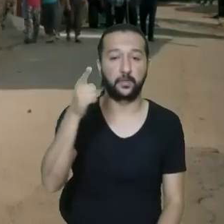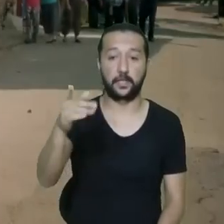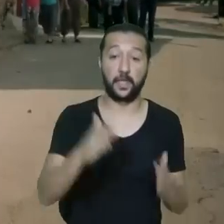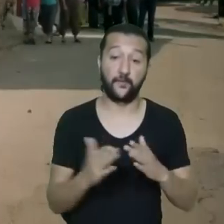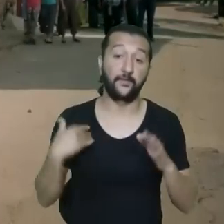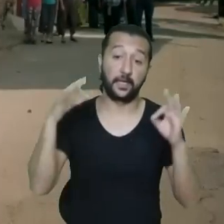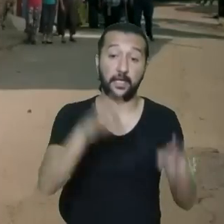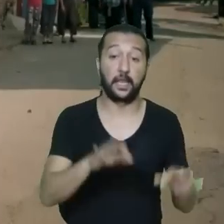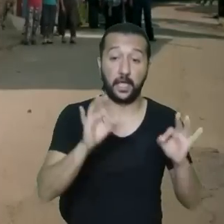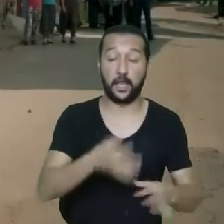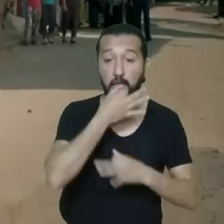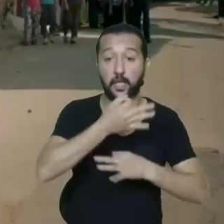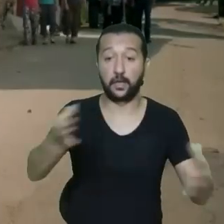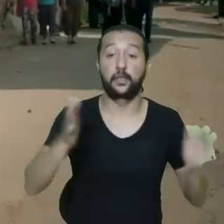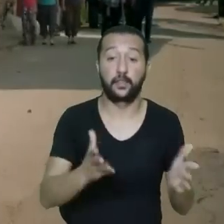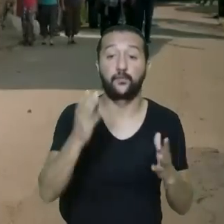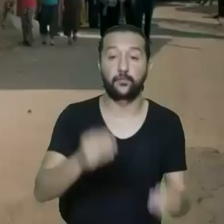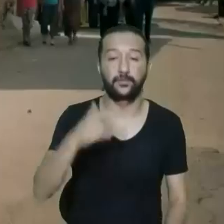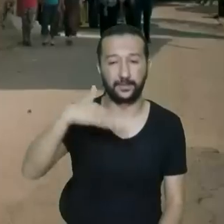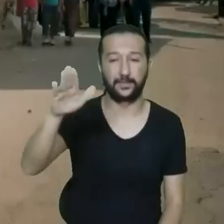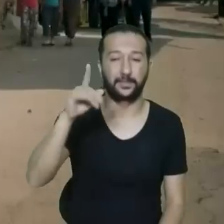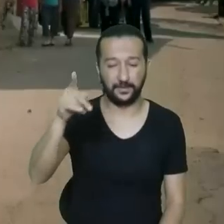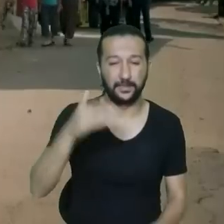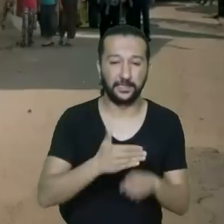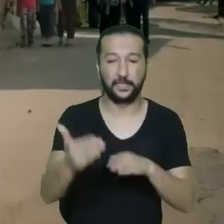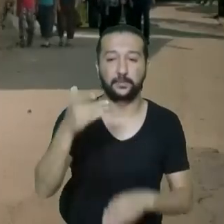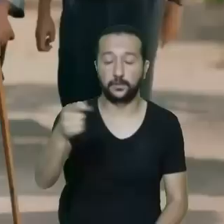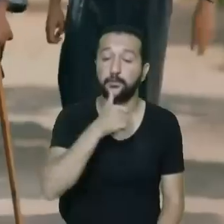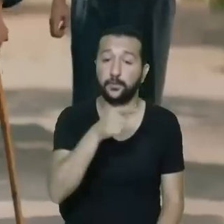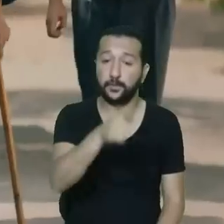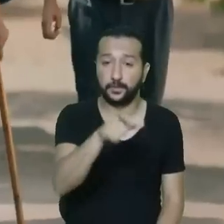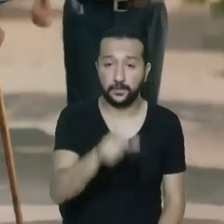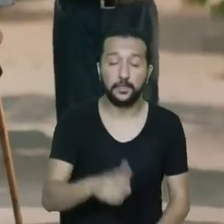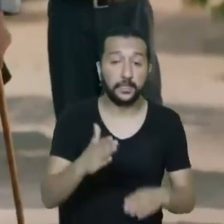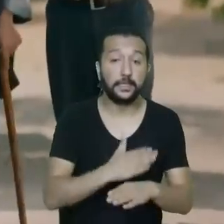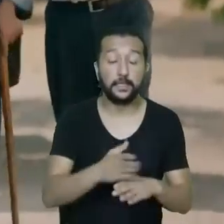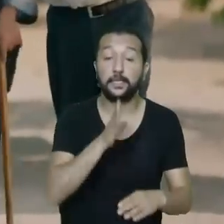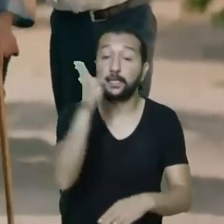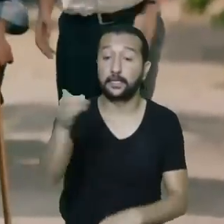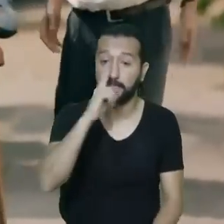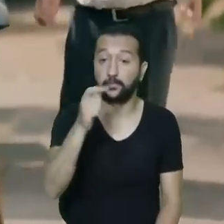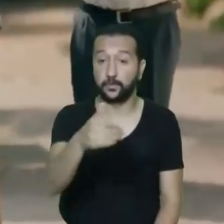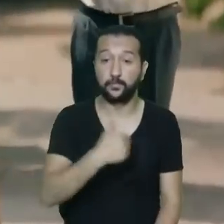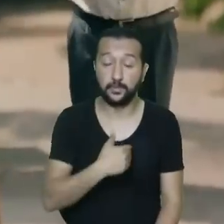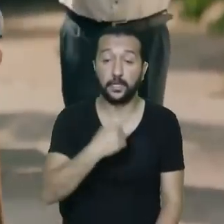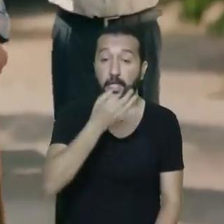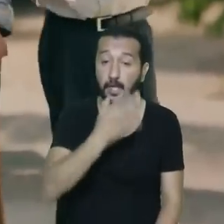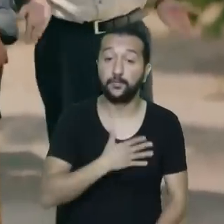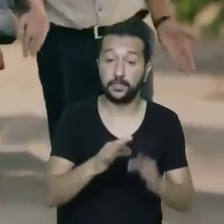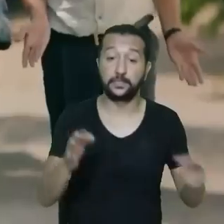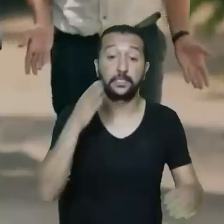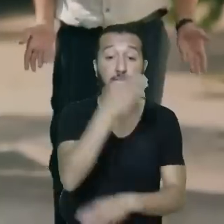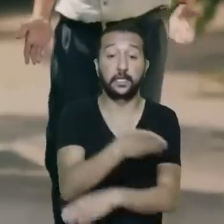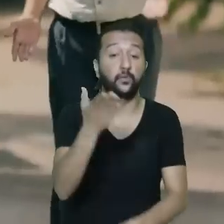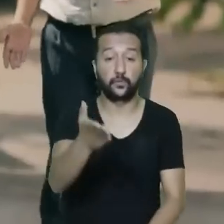Eve geldik, hala anons devam edip durup de gidi de. Ya baba, sen ne gidiyorsun ha? Bizden habersiz nereler gidiyorsun